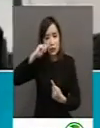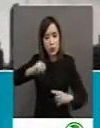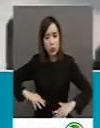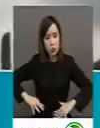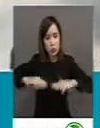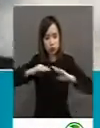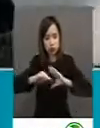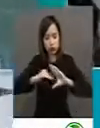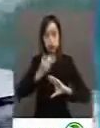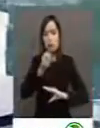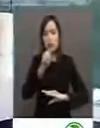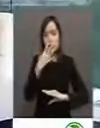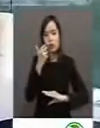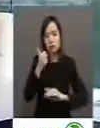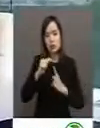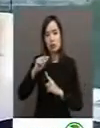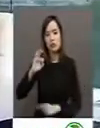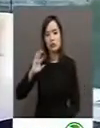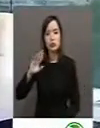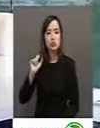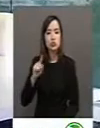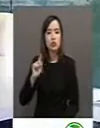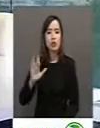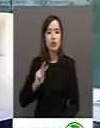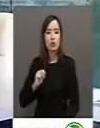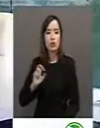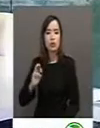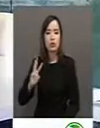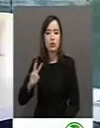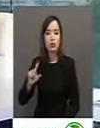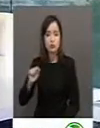สามารถรายงานเข้ามาได้ผ่านทาง Facebook Live ของนาว26นะคะตอนนี้เราก็ถ่ายทอดกันอยู่ด้วย